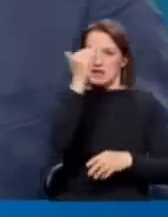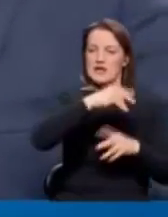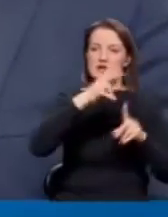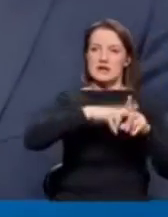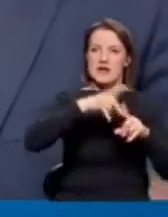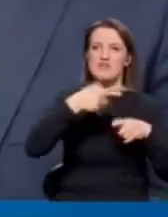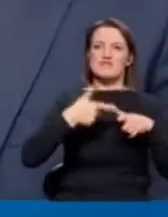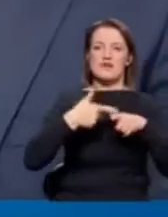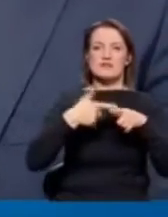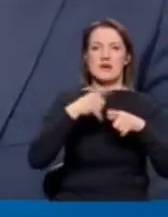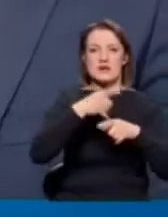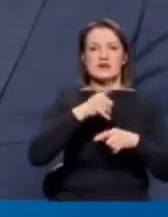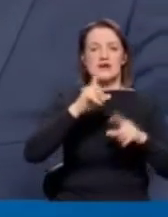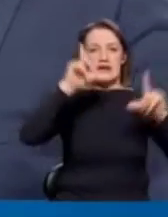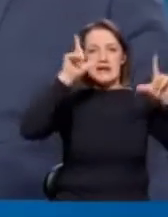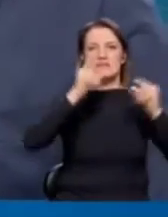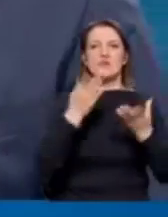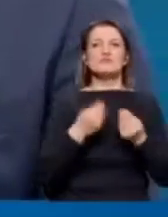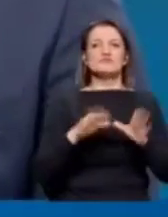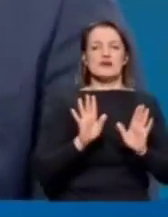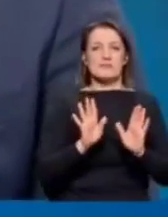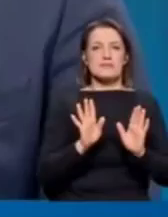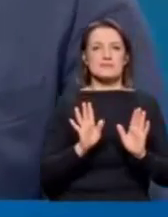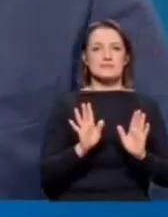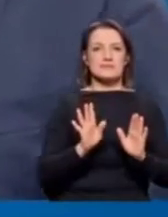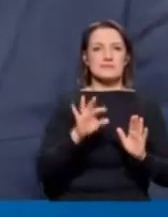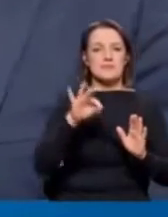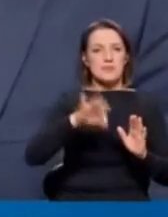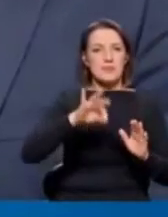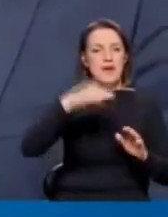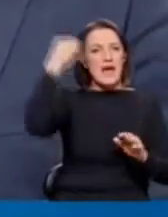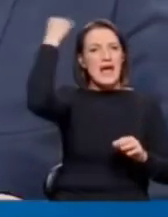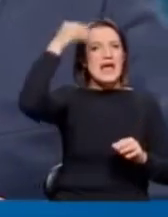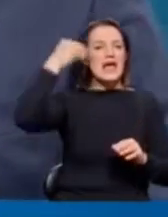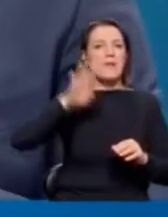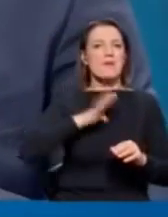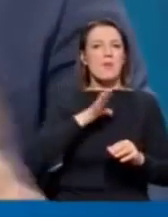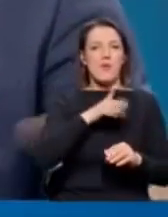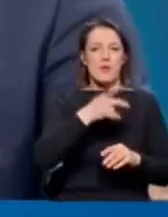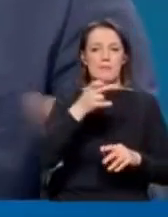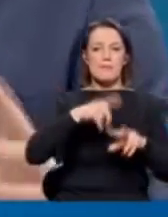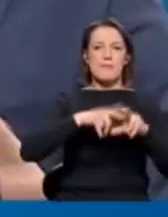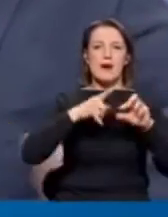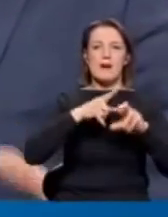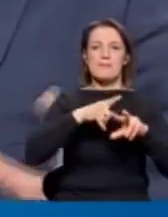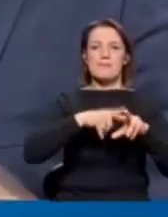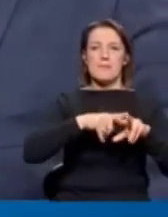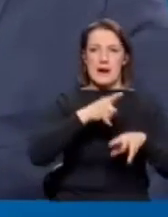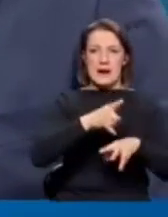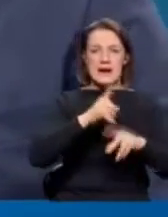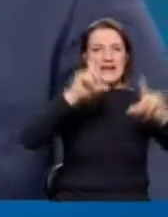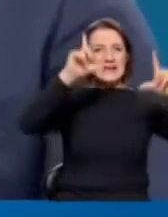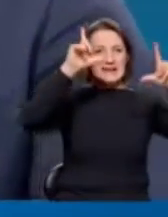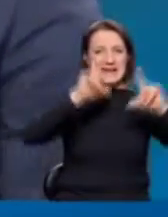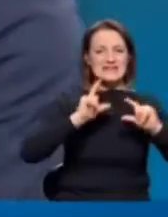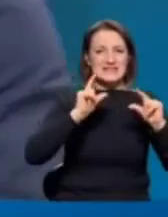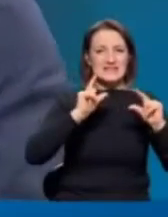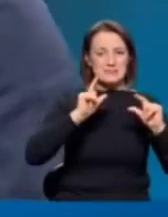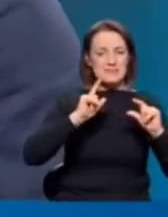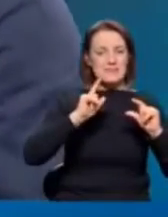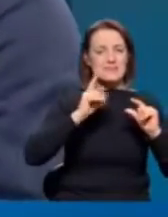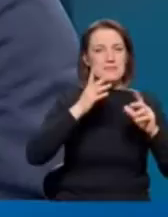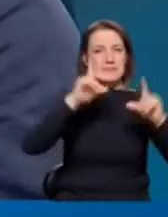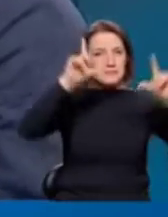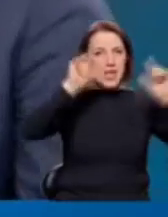Fatma Şahin o karede olmayacaktı dolayısıyla da Ekrem İmamoğlu aynı kareye girdi için bayağı bir